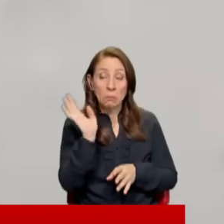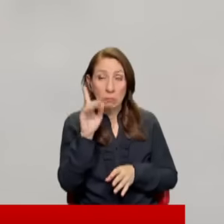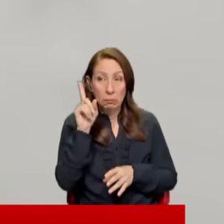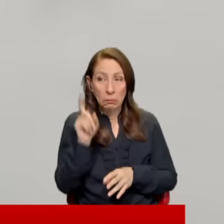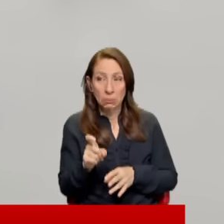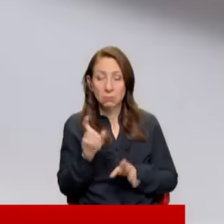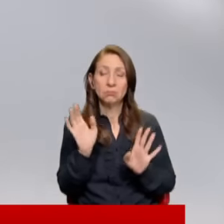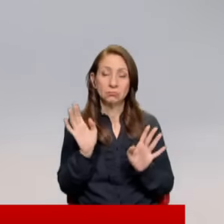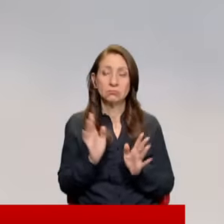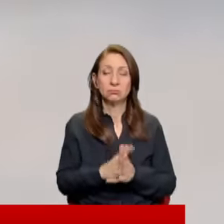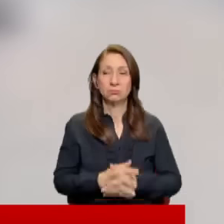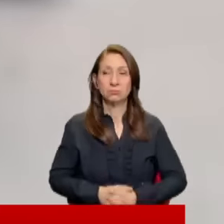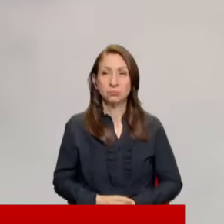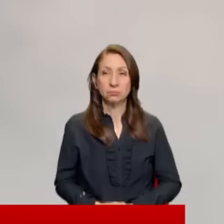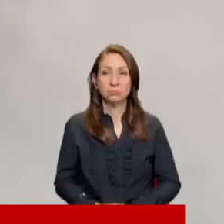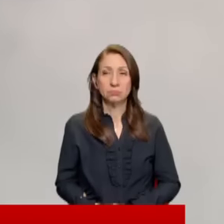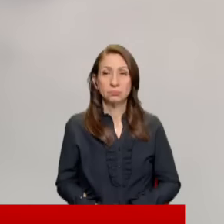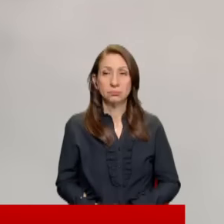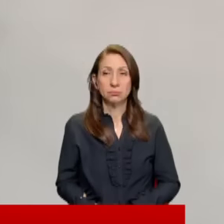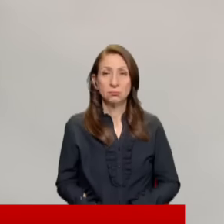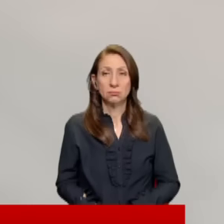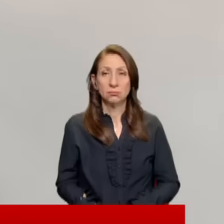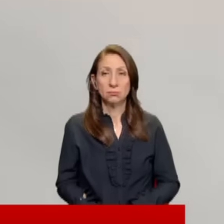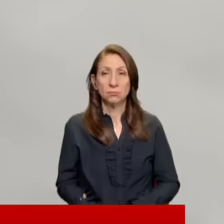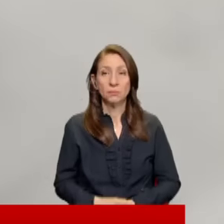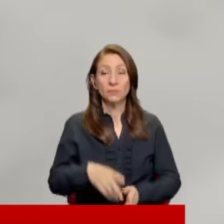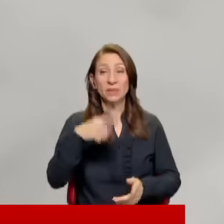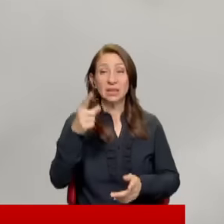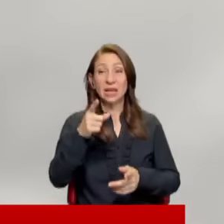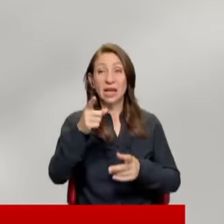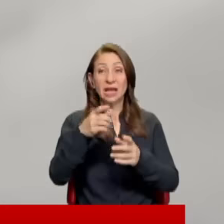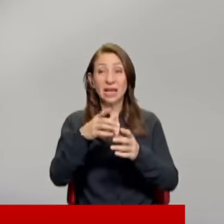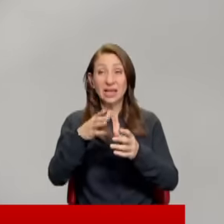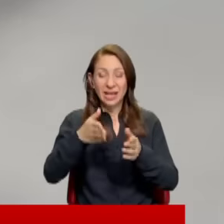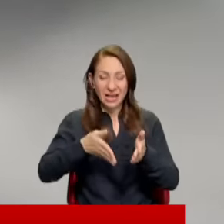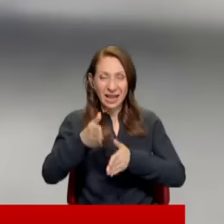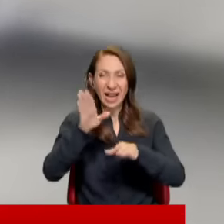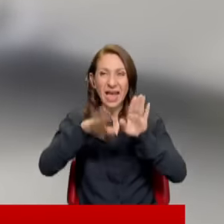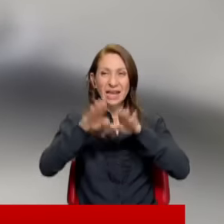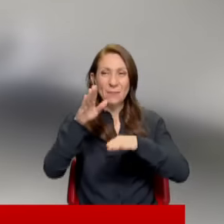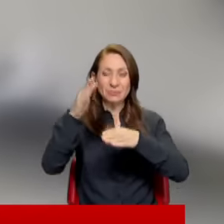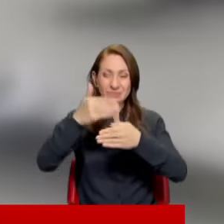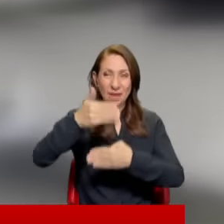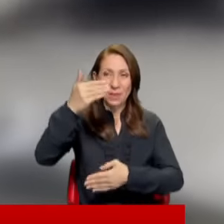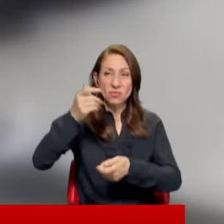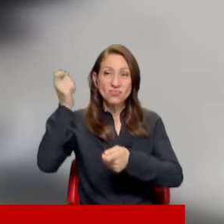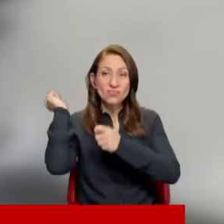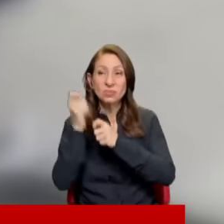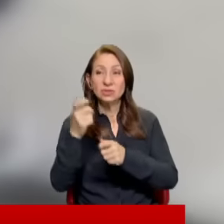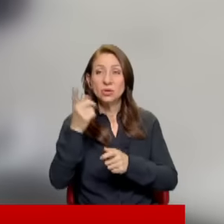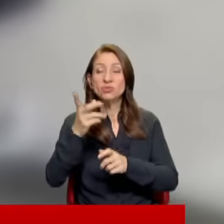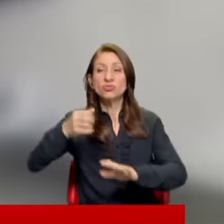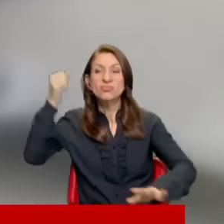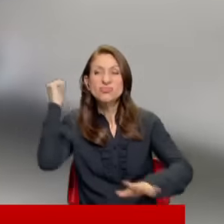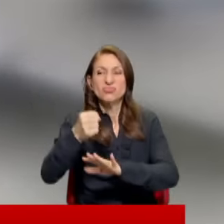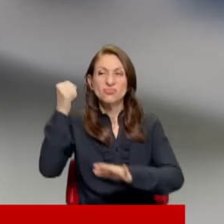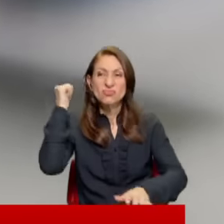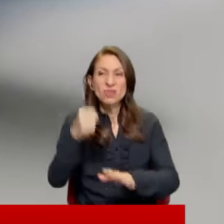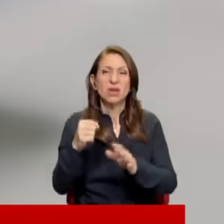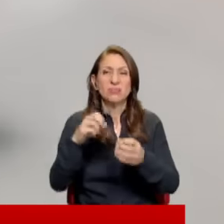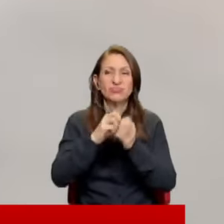kavgaya tutuştu biri diğerinin üzerine reklam tabelasını atmaya çalıştı diğeri de yumruklarla